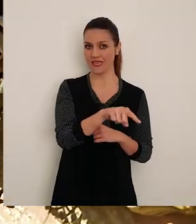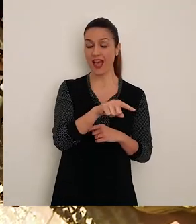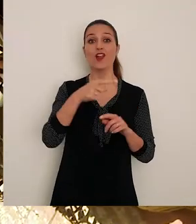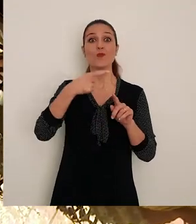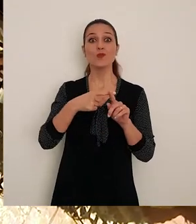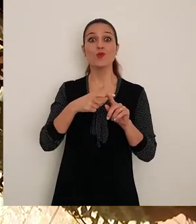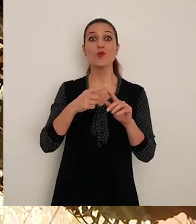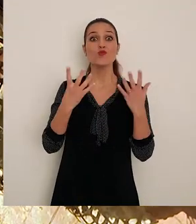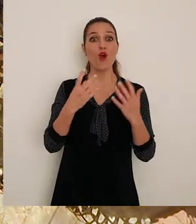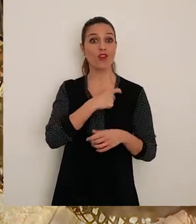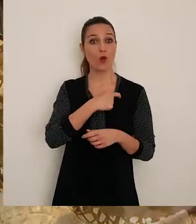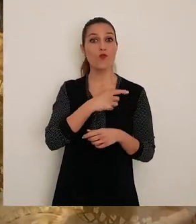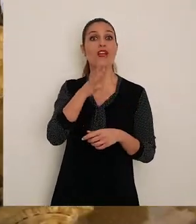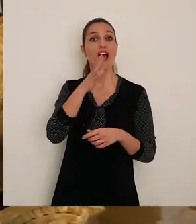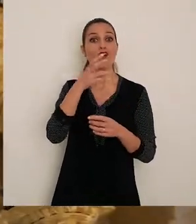dialetto, il grico.